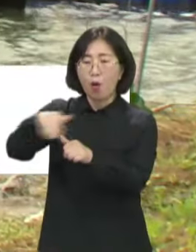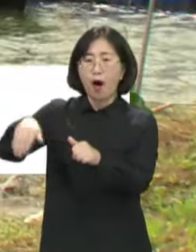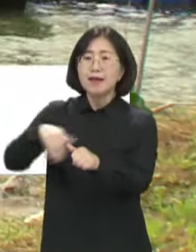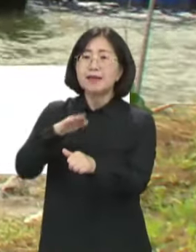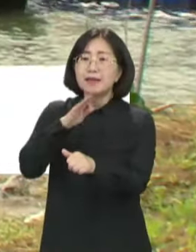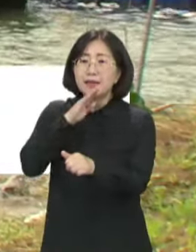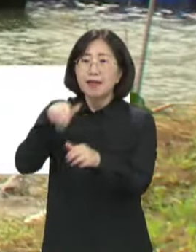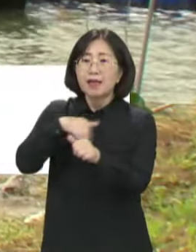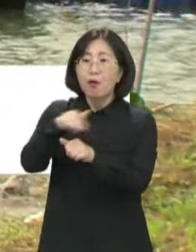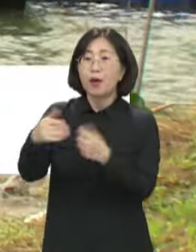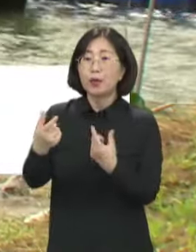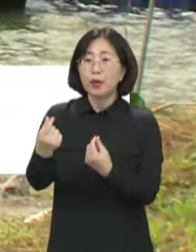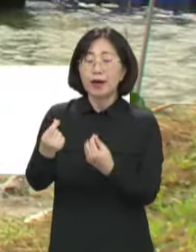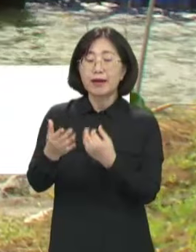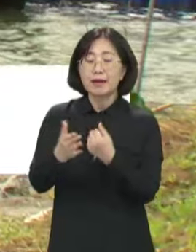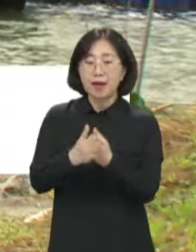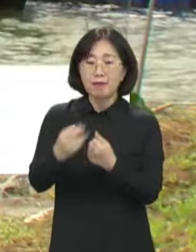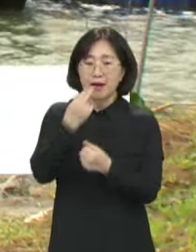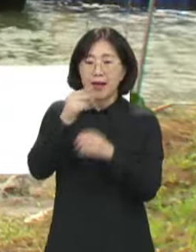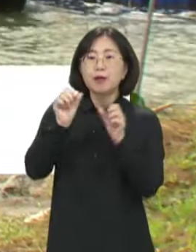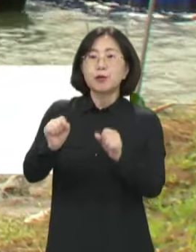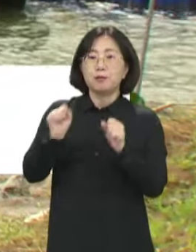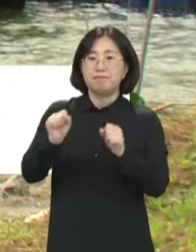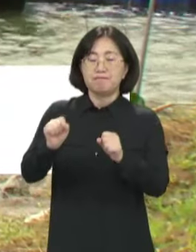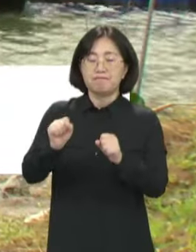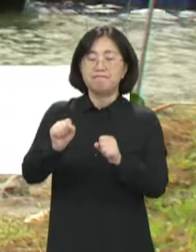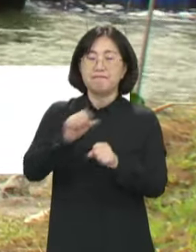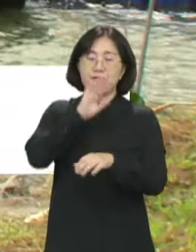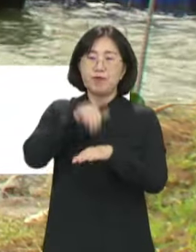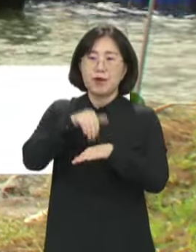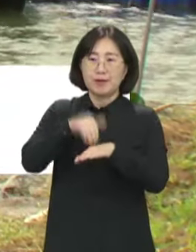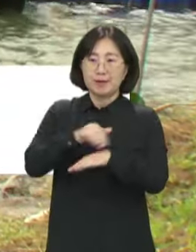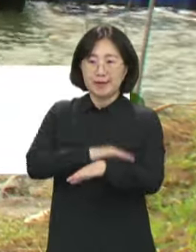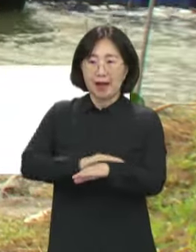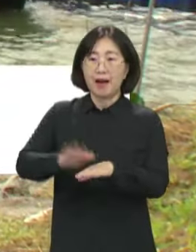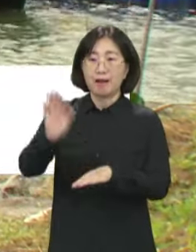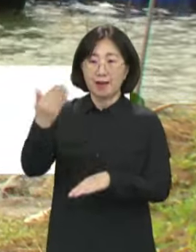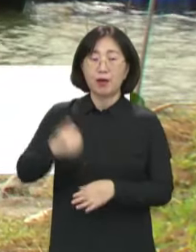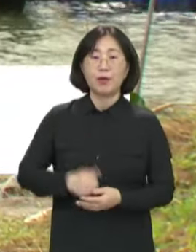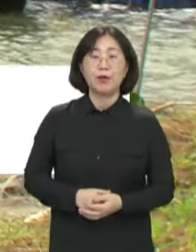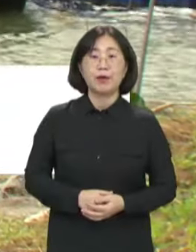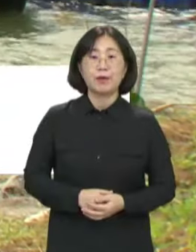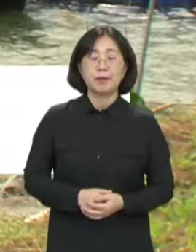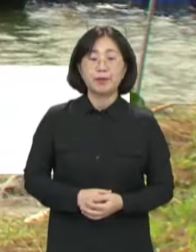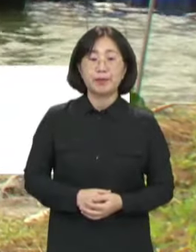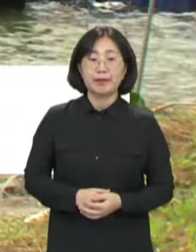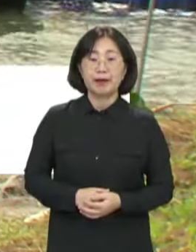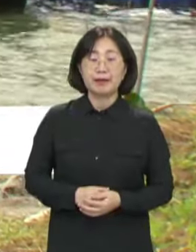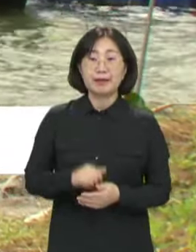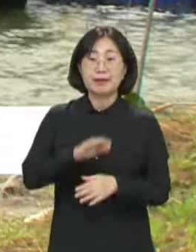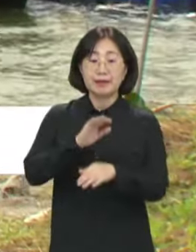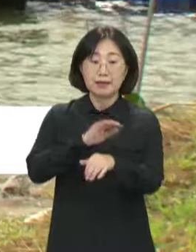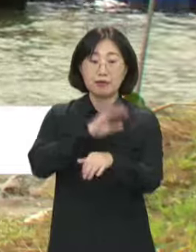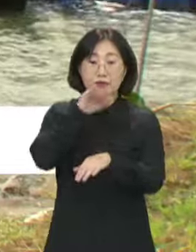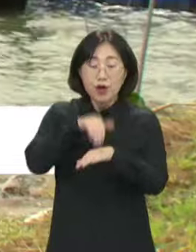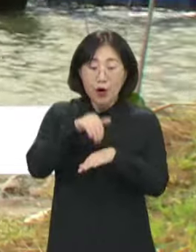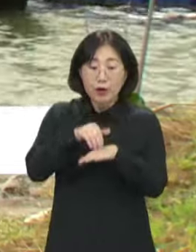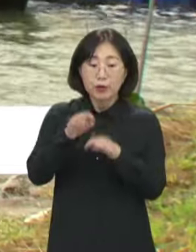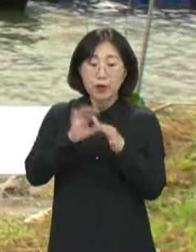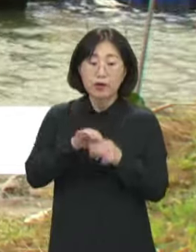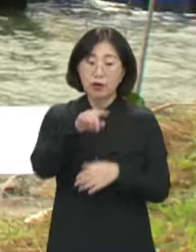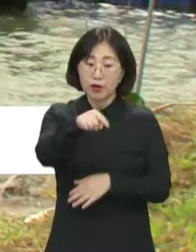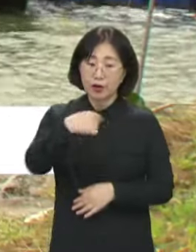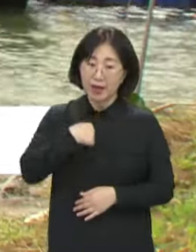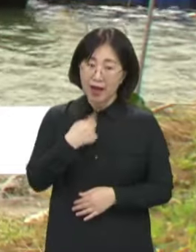때문에 생존 능력을 더 높이게 되고 특히나 이러한 수영 실습을 통해서 너와